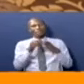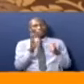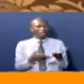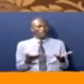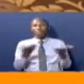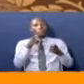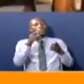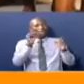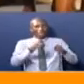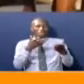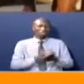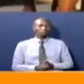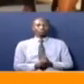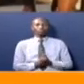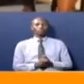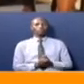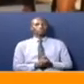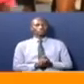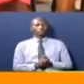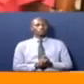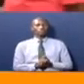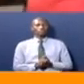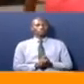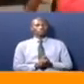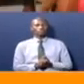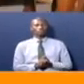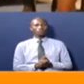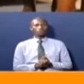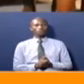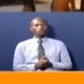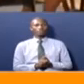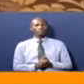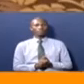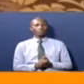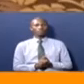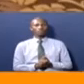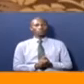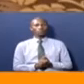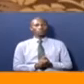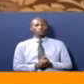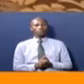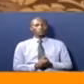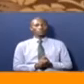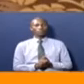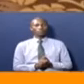pali wewe unafaa kuwa. Ndi ripoti ya Mumo TV kumavaka untini Lovi isito ya kwani a Chris Kimoya.